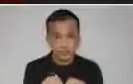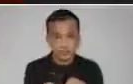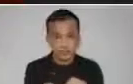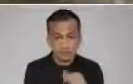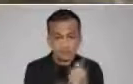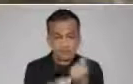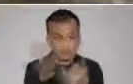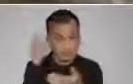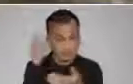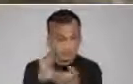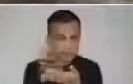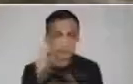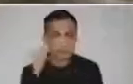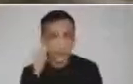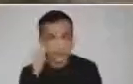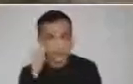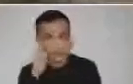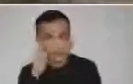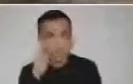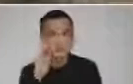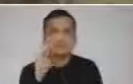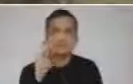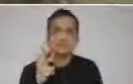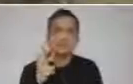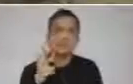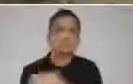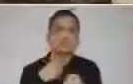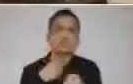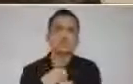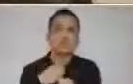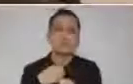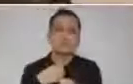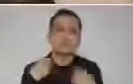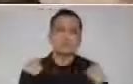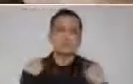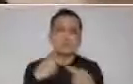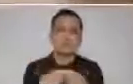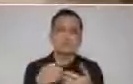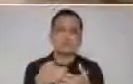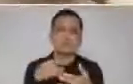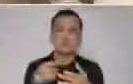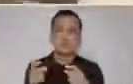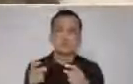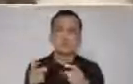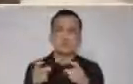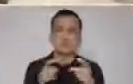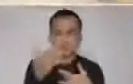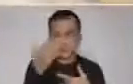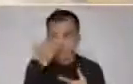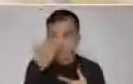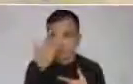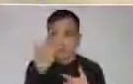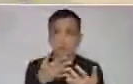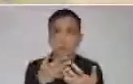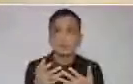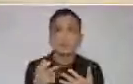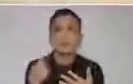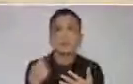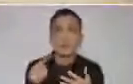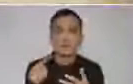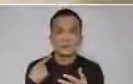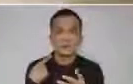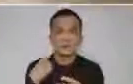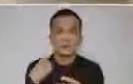ASF vaccine. At habang inaantay ang bakuna kontra ASF, may mga inilatag ng paraan ng DA para may pagpatuloy